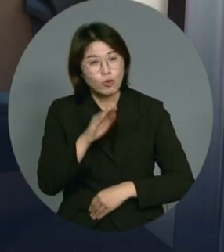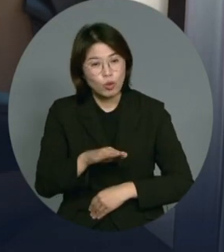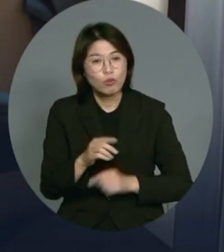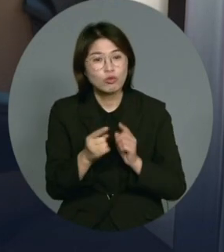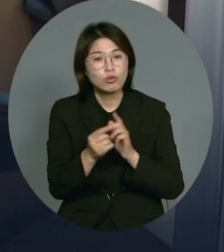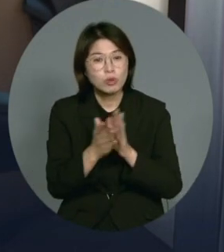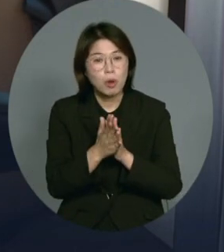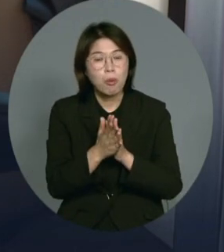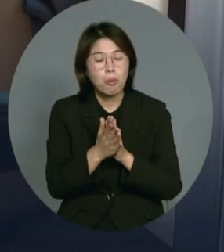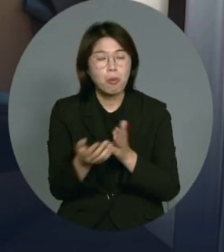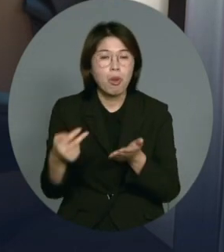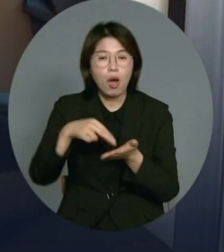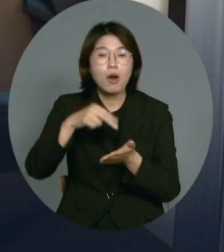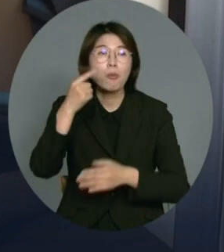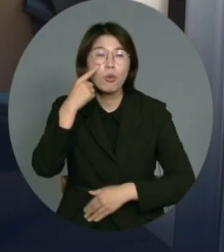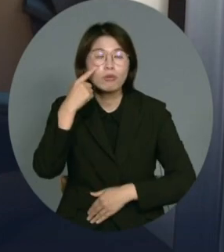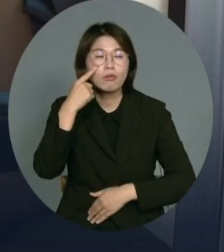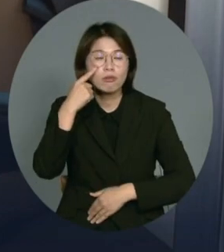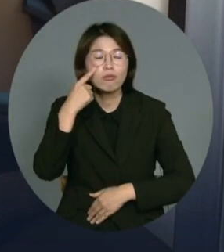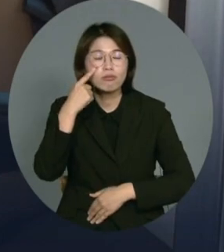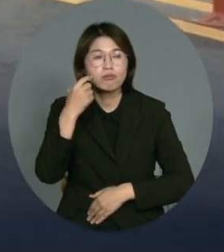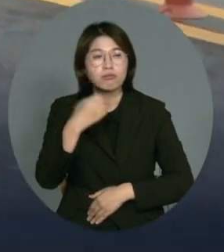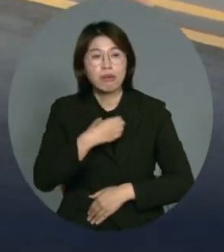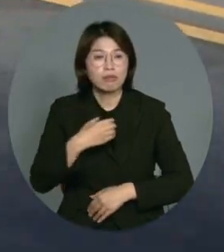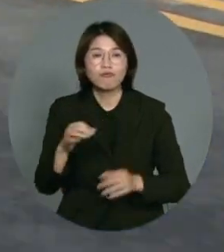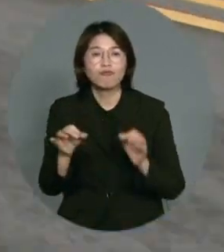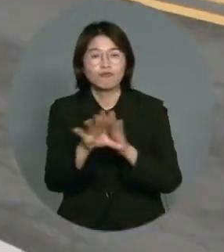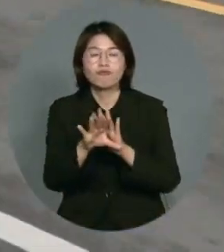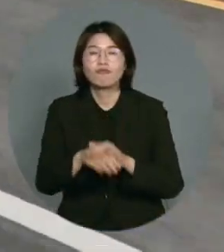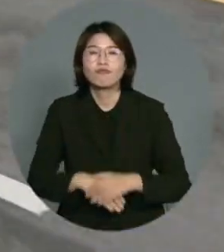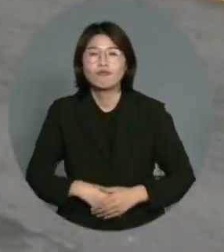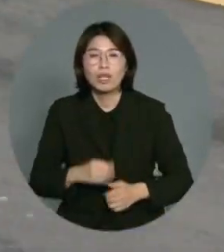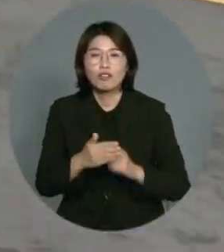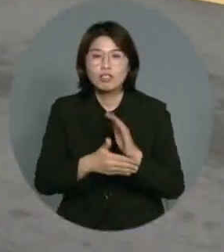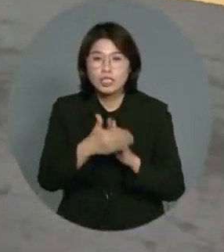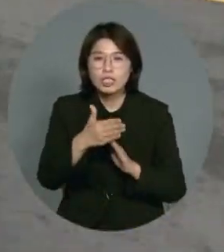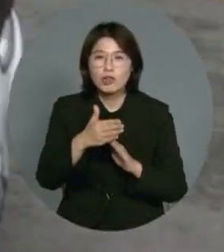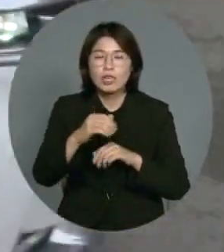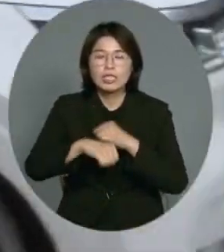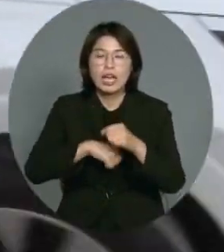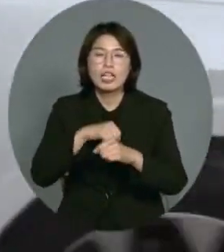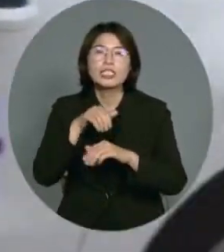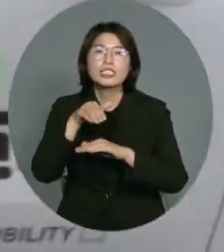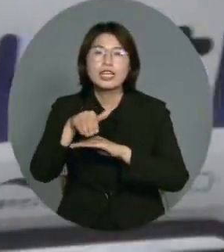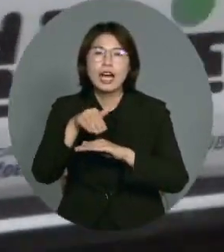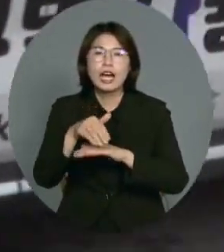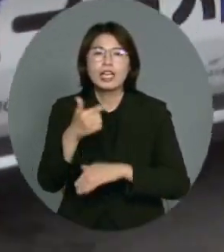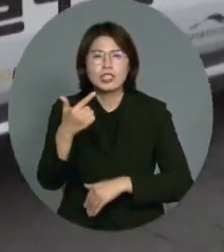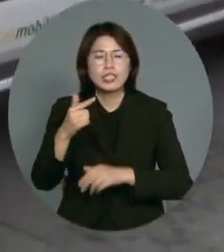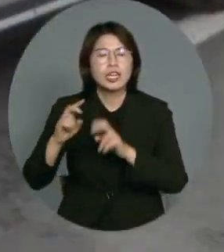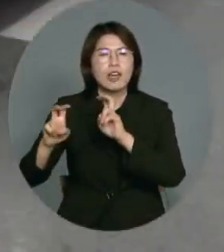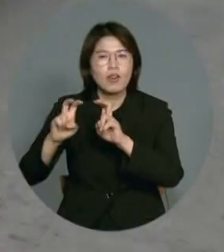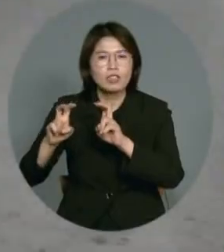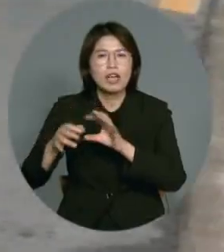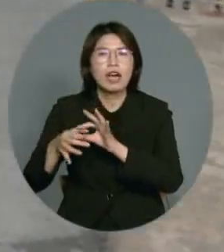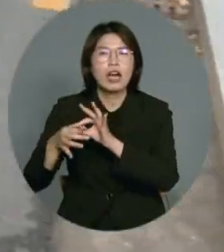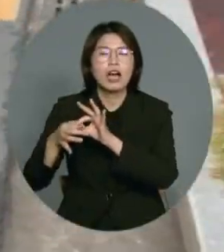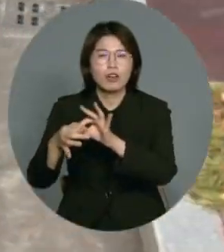난 뒤로는 이런 기분은 바로 해소되었던 것 같습니다. 대구시와 자율주행차 관련 6개 업체